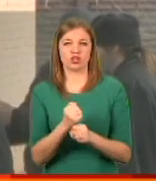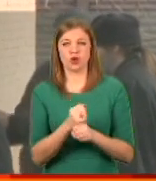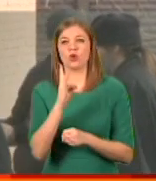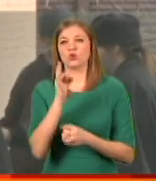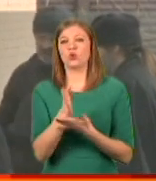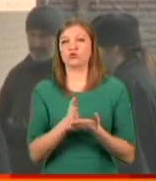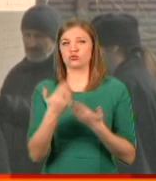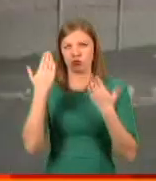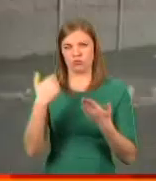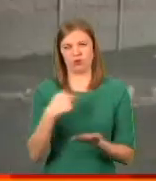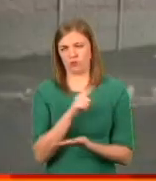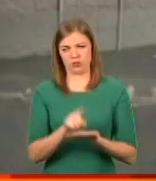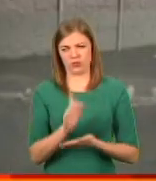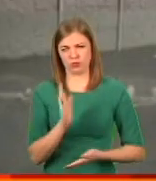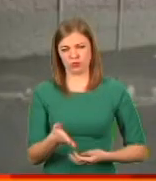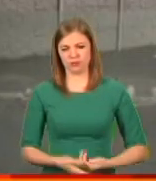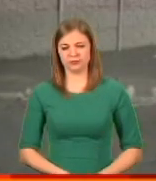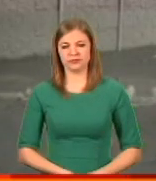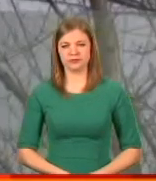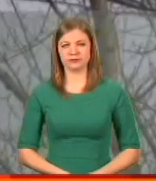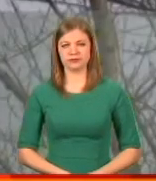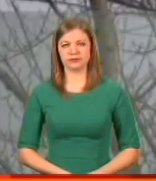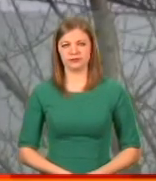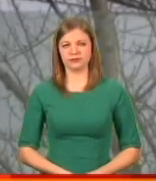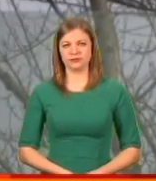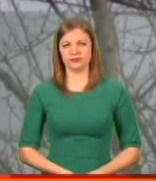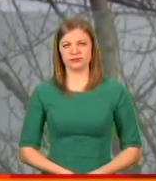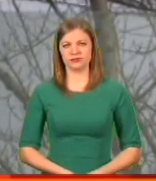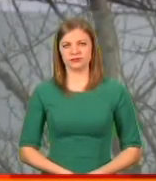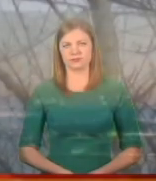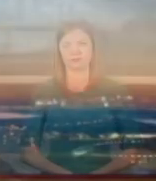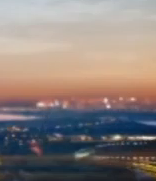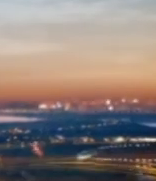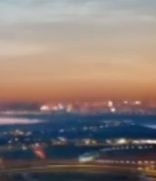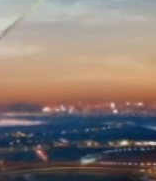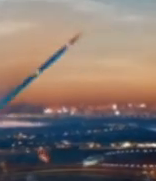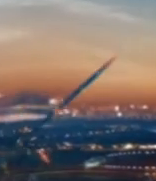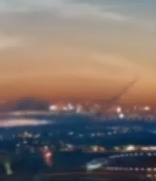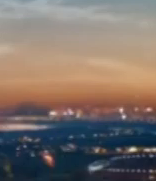служити Богу, несомненно, будемо. Андрій Почтів, Артем Дежанков, програма «Вікна». СТБ.